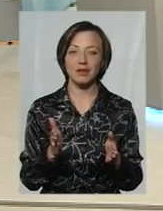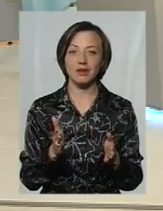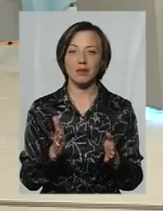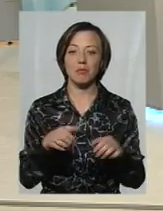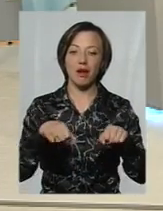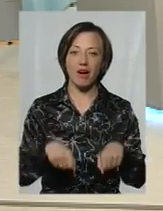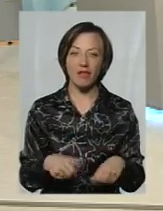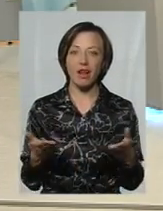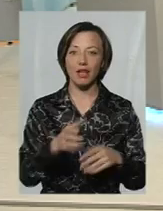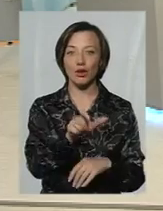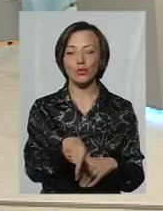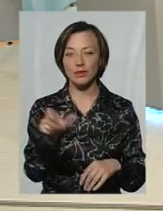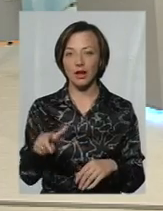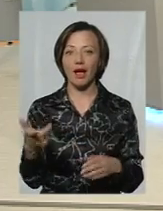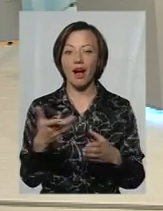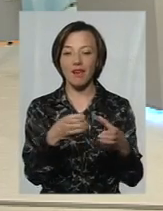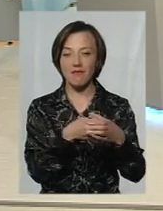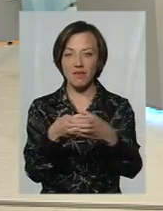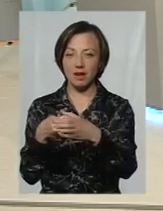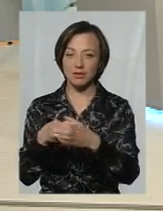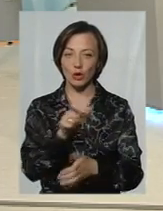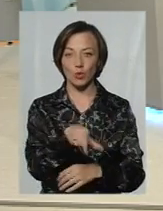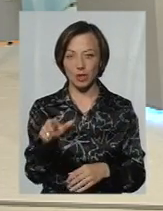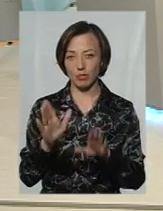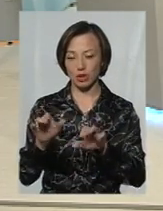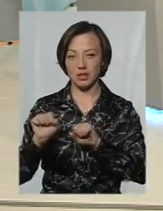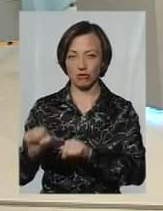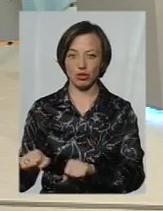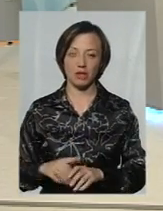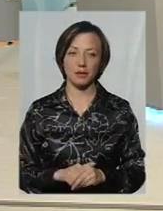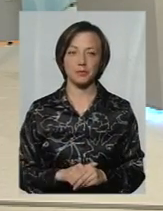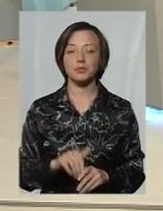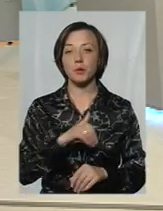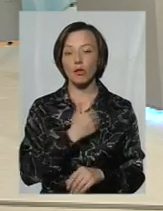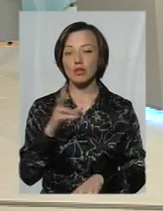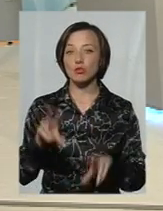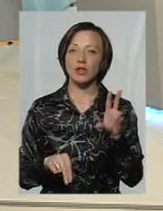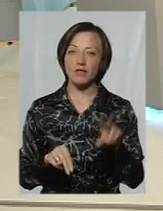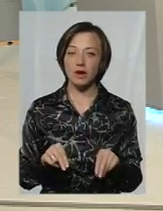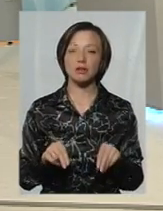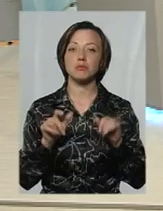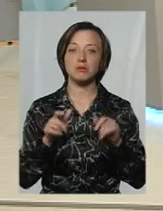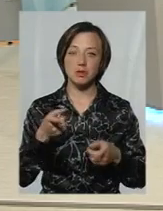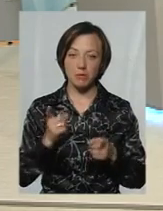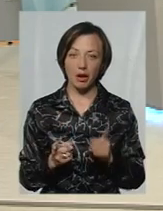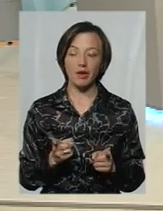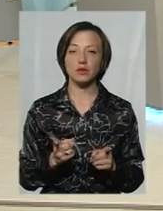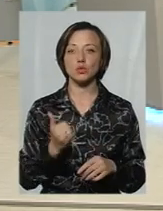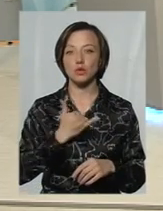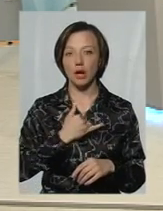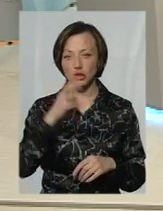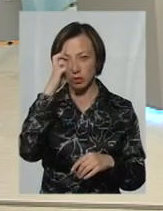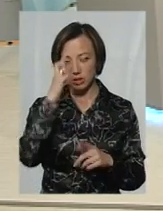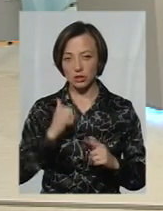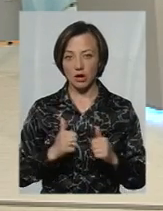права яких людей, яких верств людей вона буде захищати. Що ж, хочеться сподіватися, що справді в нашій